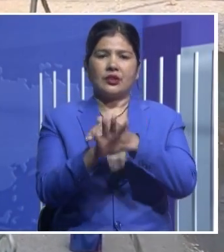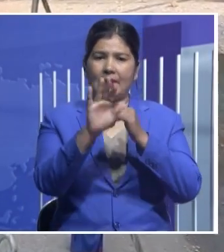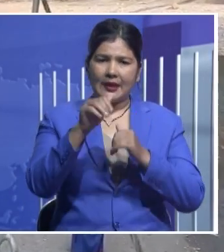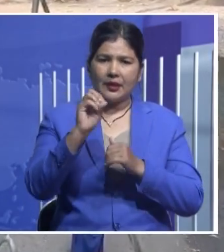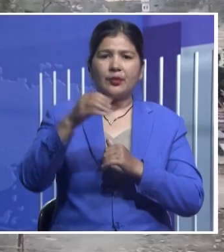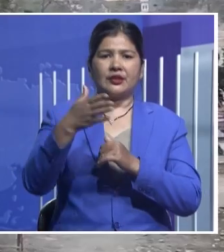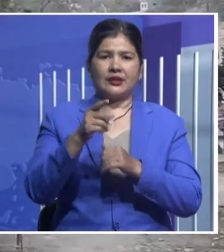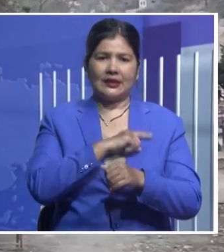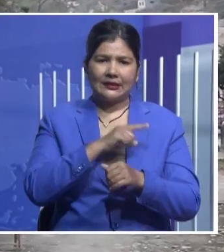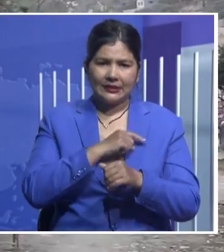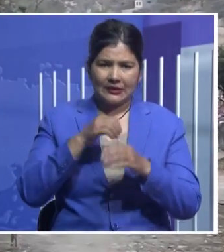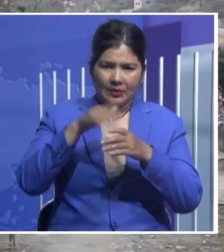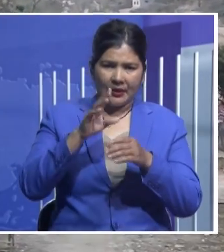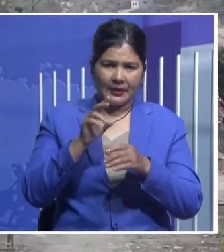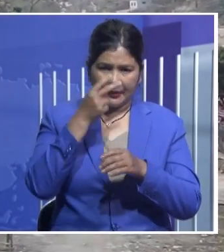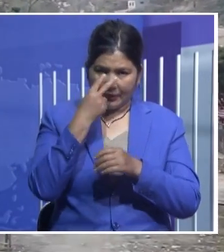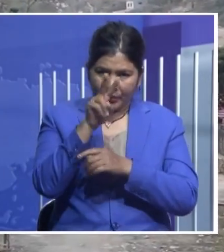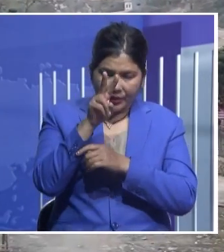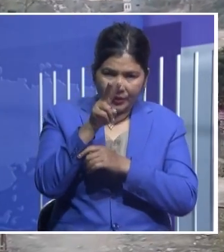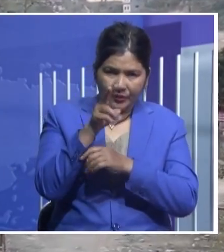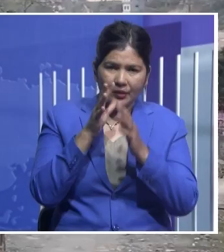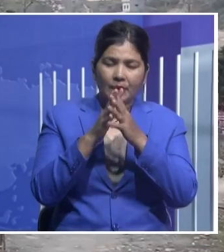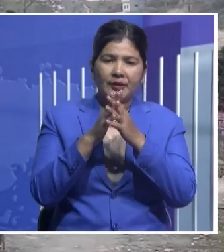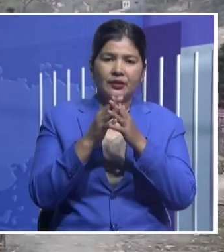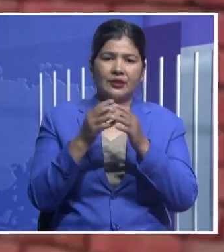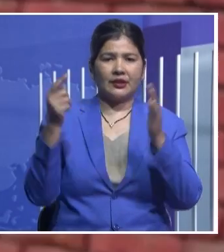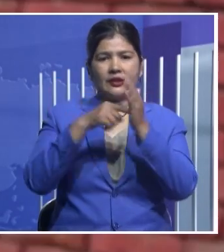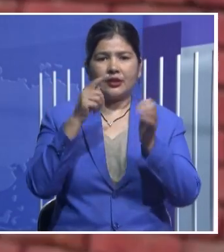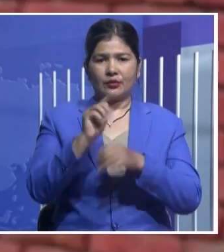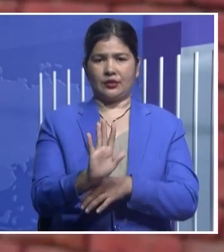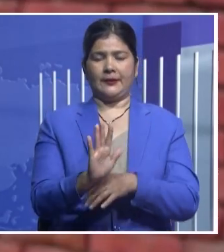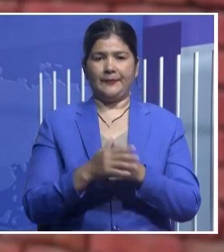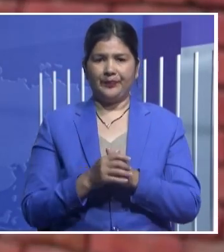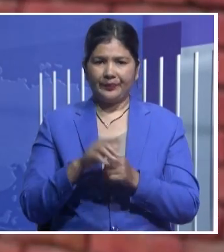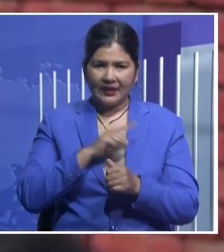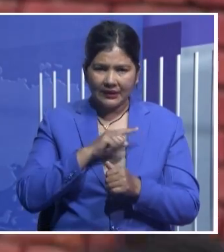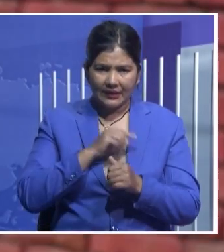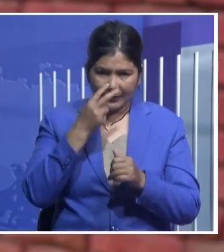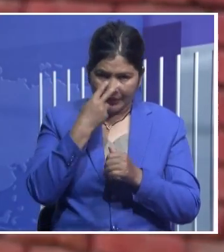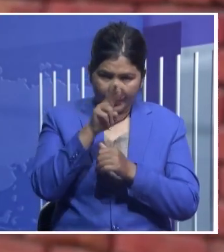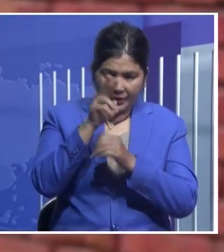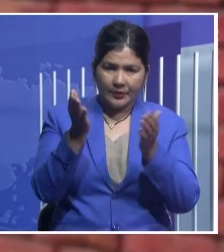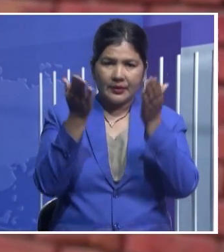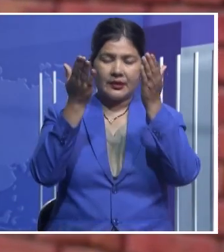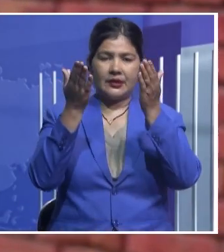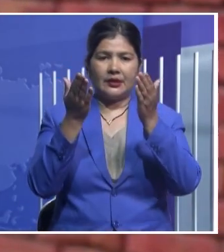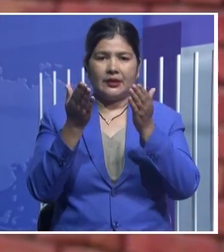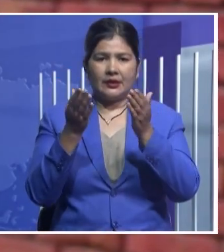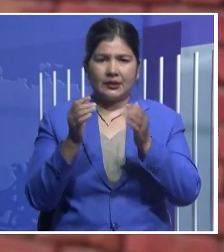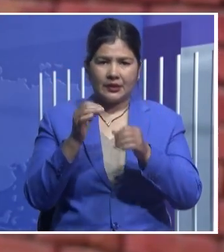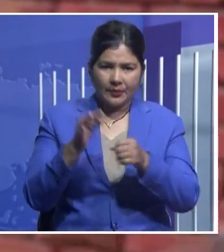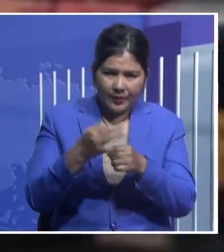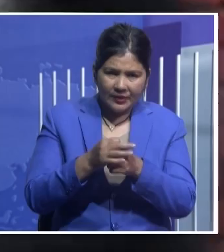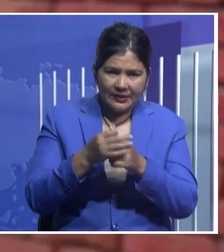आएपछि आन्तरिक तथा बाह्य पर्यटकको घुइँचो हुने देखिएको छ। आन्तरिक पर्यटनमा वृद्धिसँगै यहाँको विकास, व्यवसाय